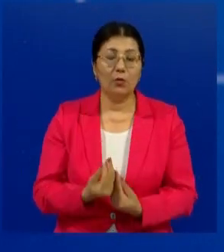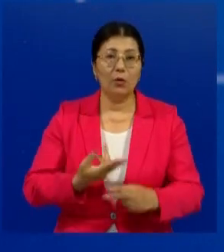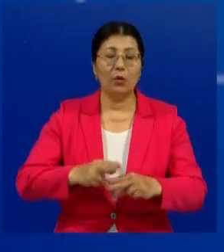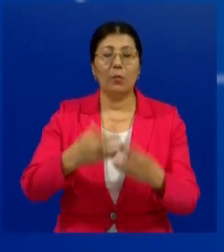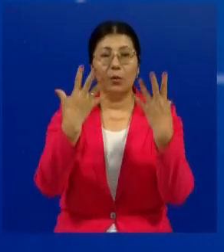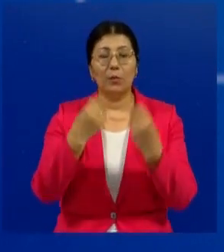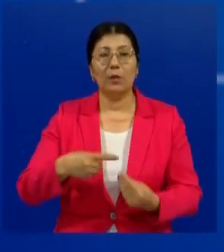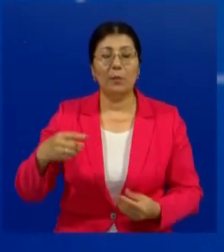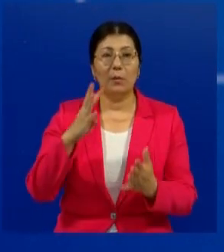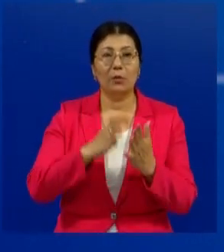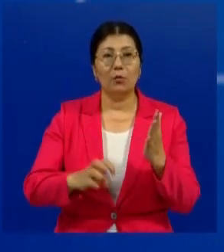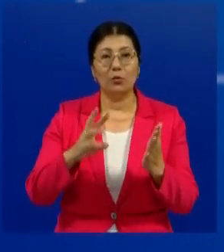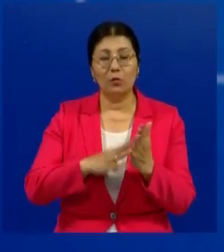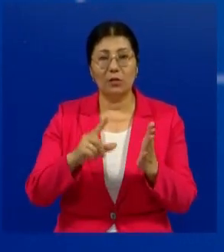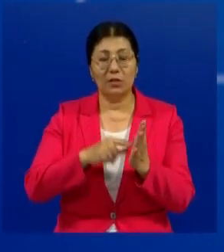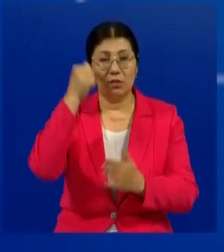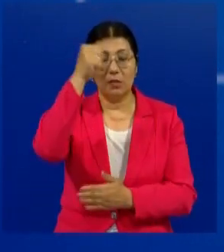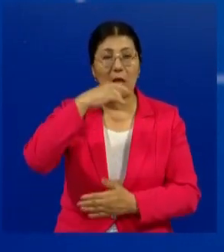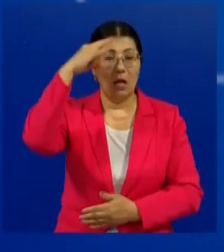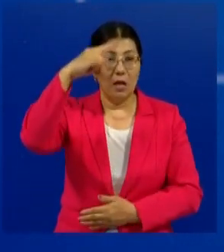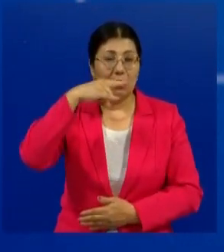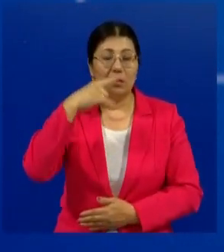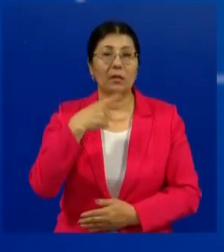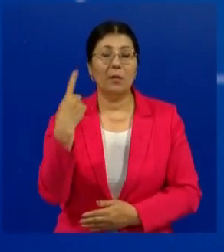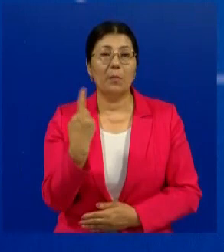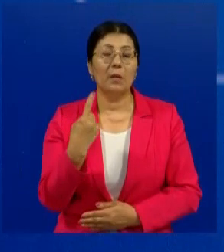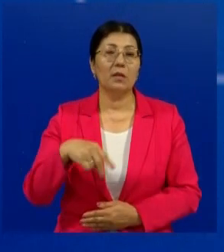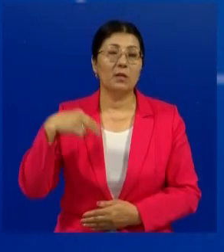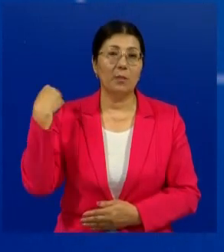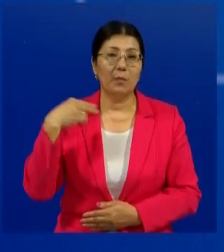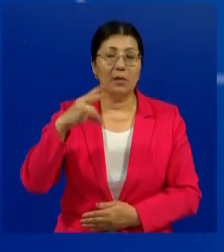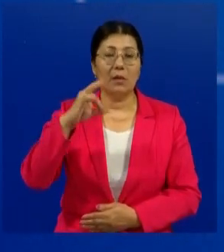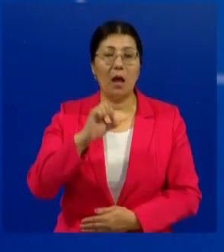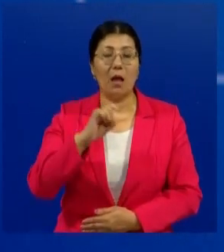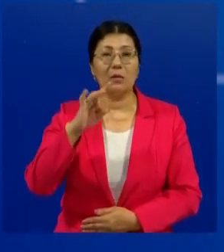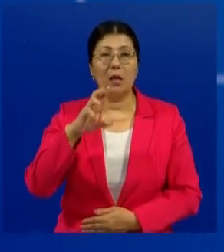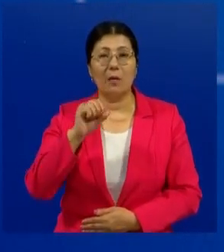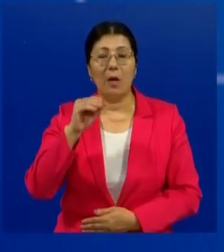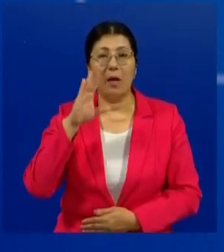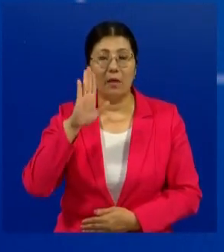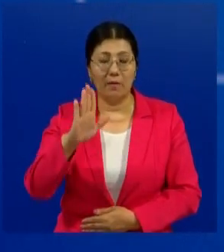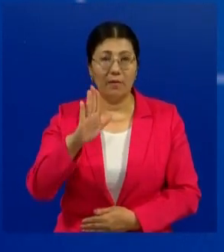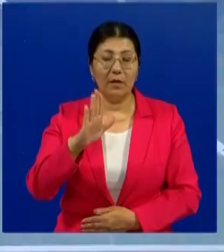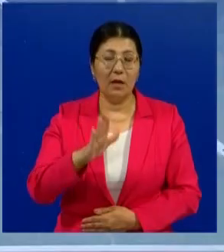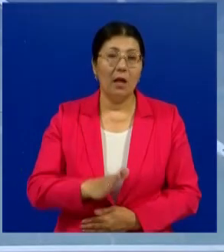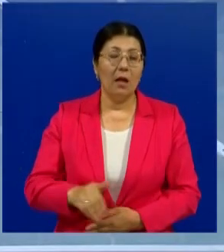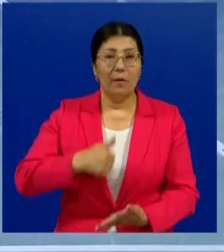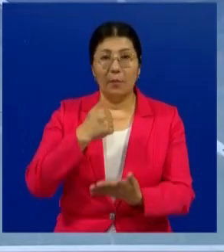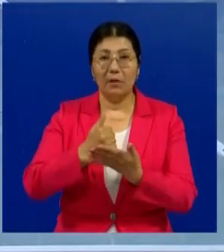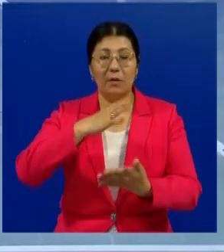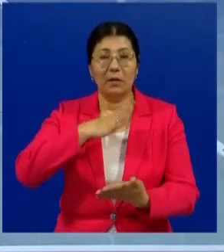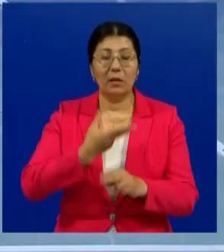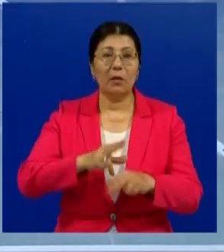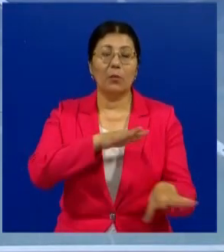дата 1997 жылы Қазақстан Республикасының тұңғыш президенті Нұрсұлтан Назарбаевтың жарлығымен бекітілді. Бұл